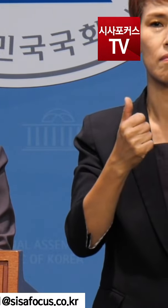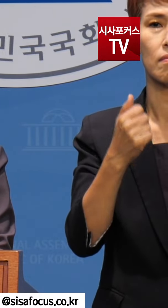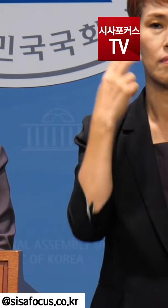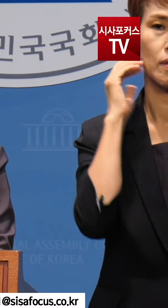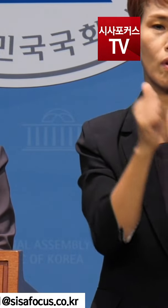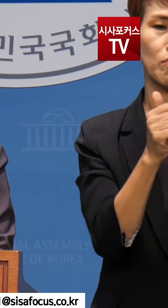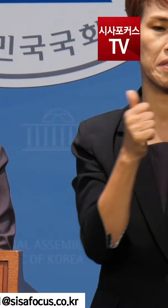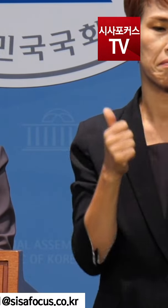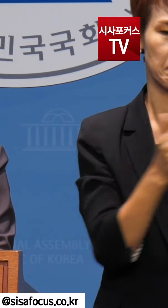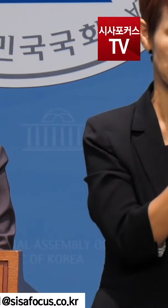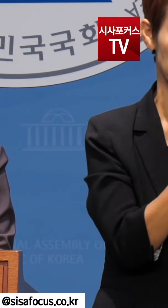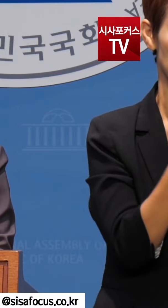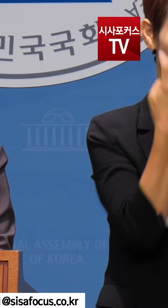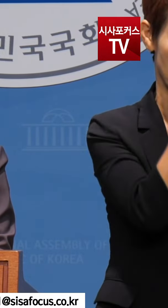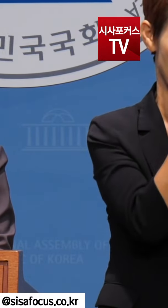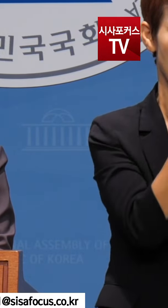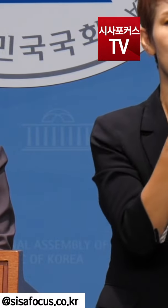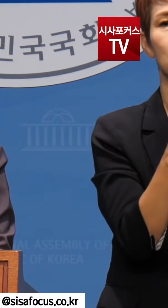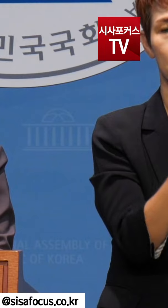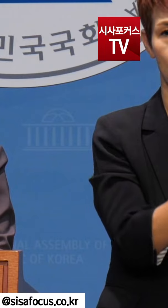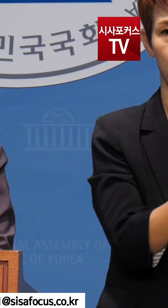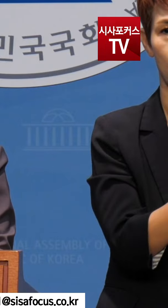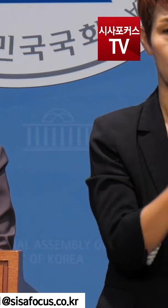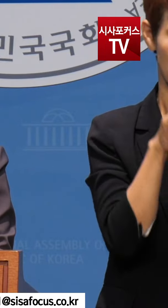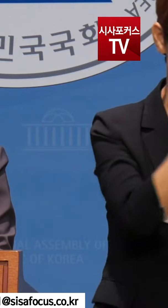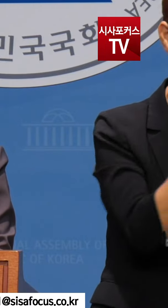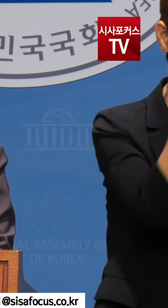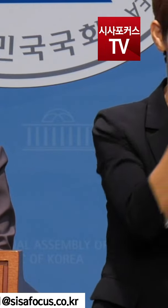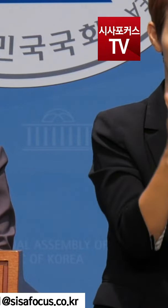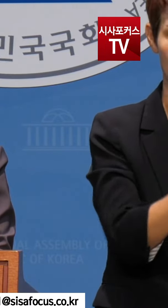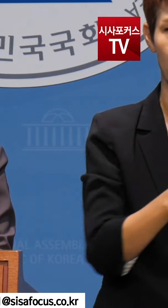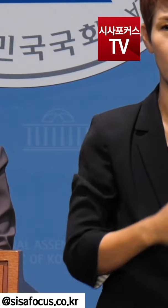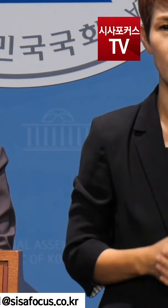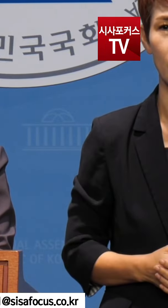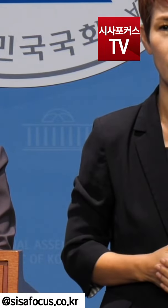조사로 김여사에게 명품백 수수 무을